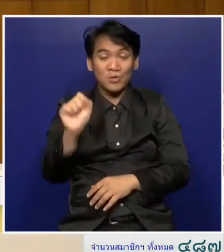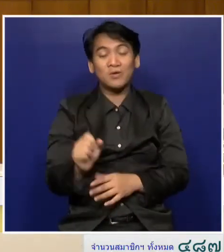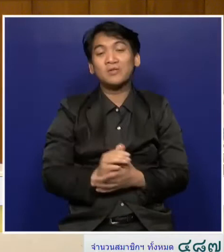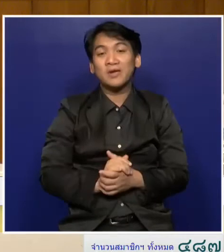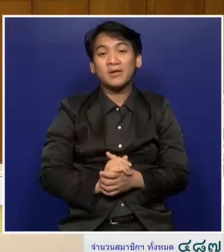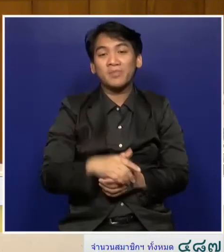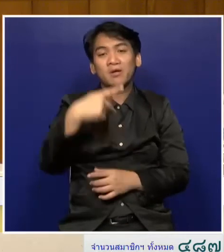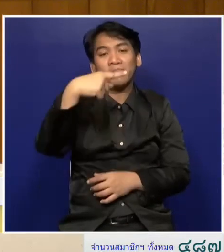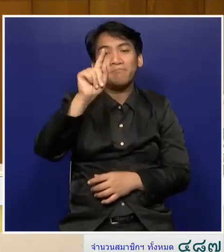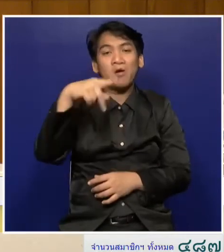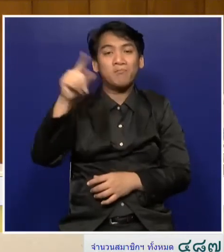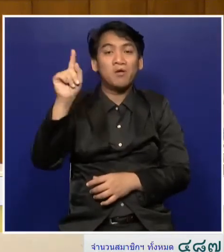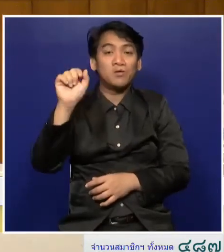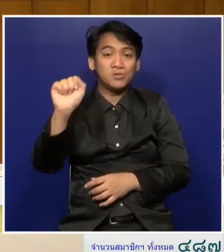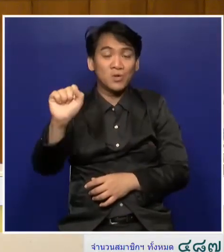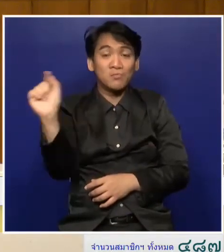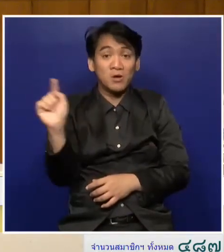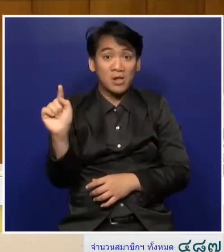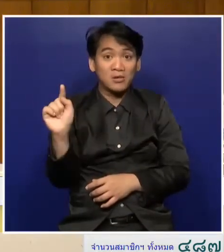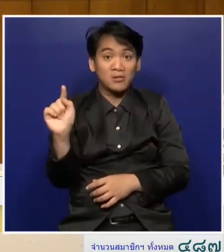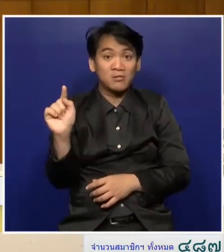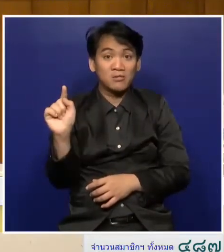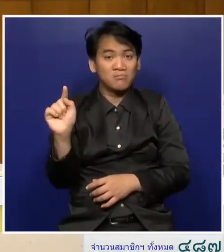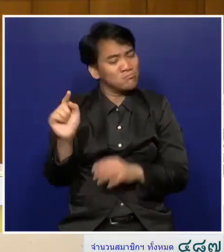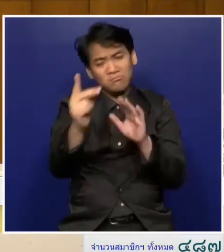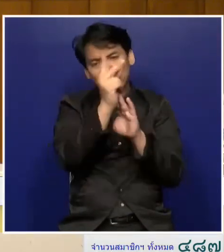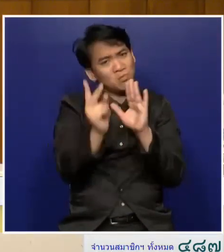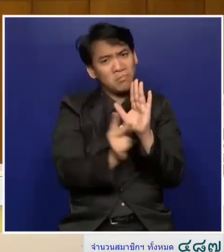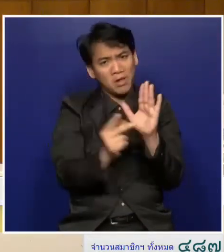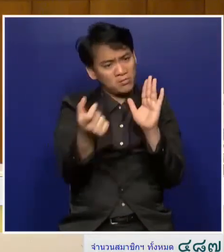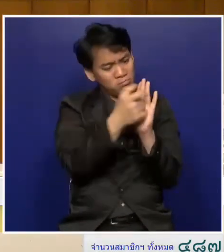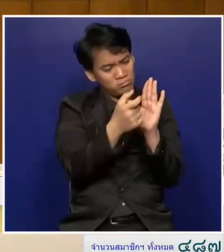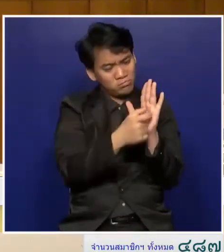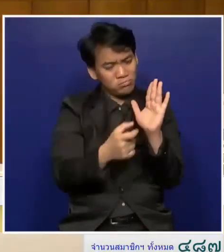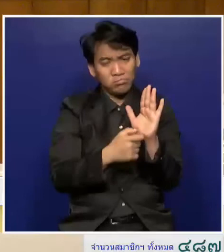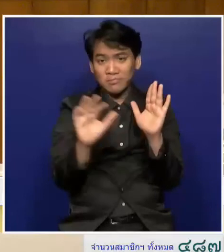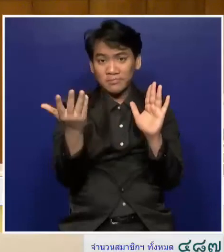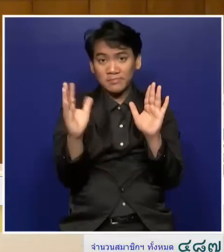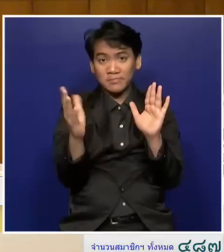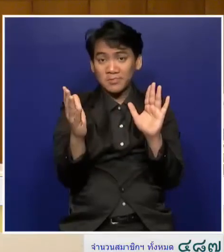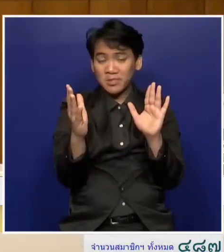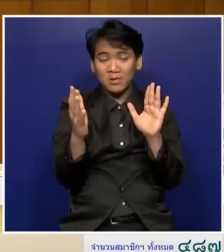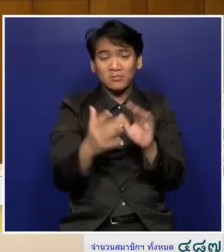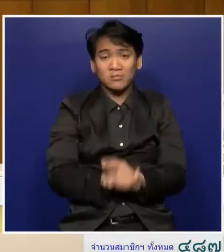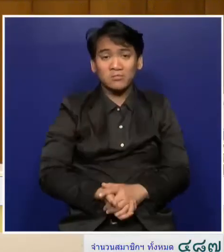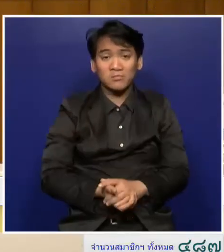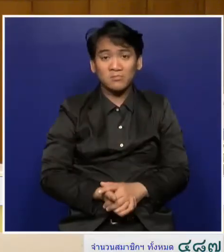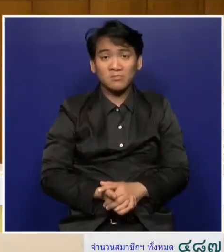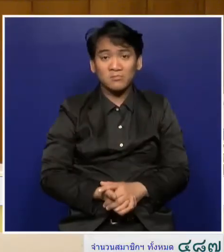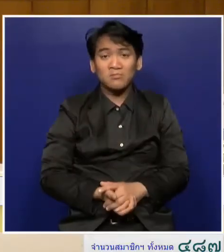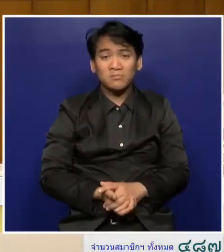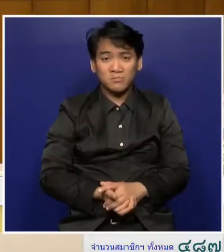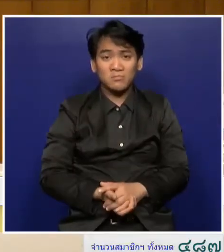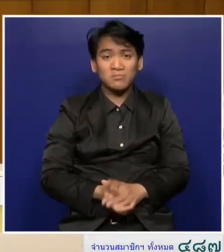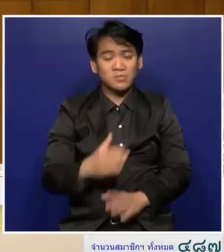สอได้แ้วั wooมัไม่มีใอํานาจของ rebuildingขณะกเร aurait patience modeมอบอำหนาจใหคนอน